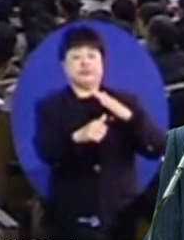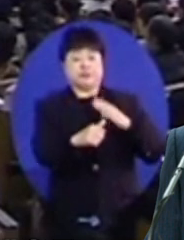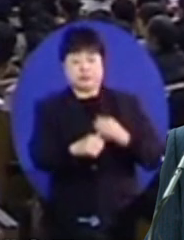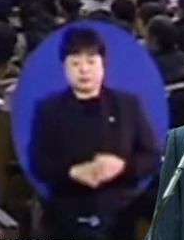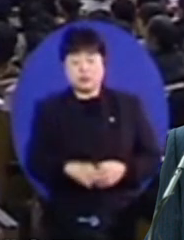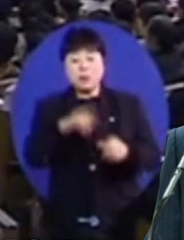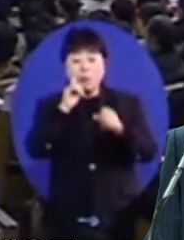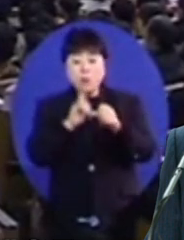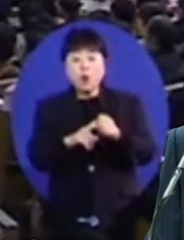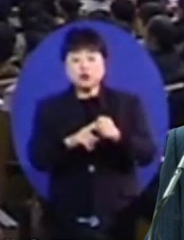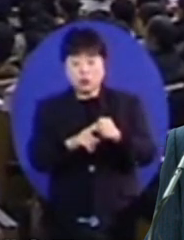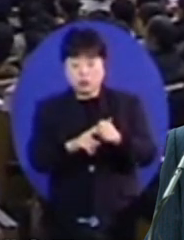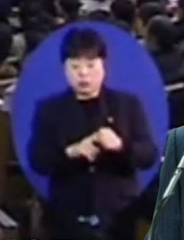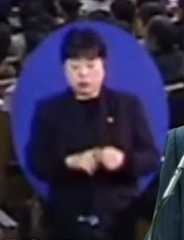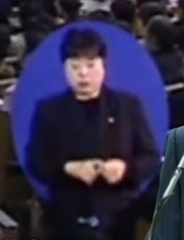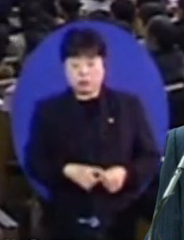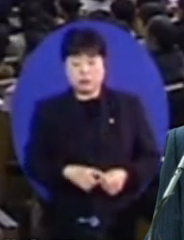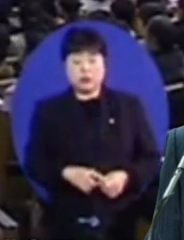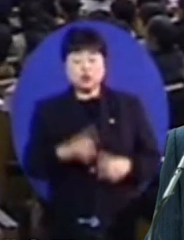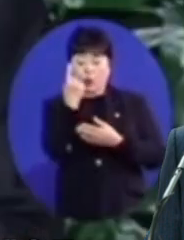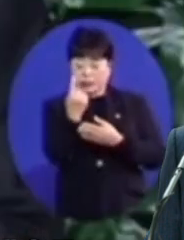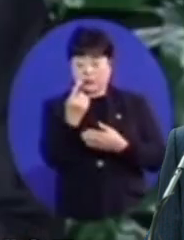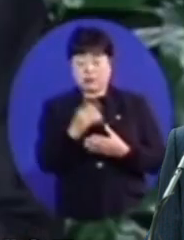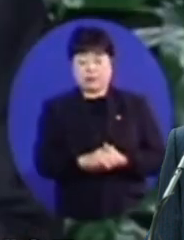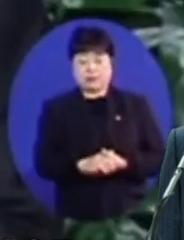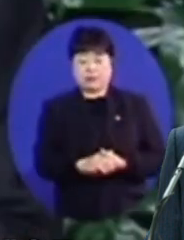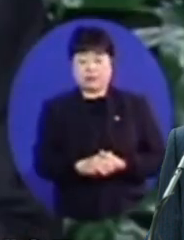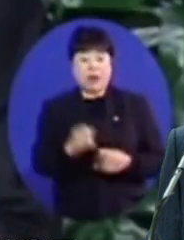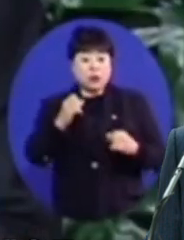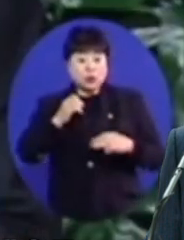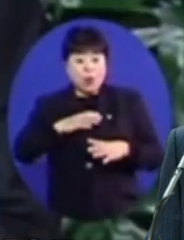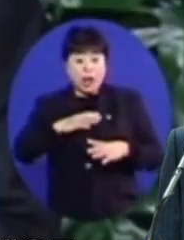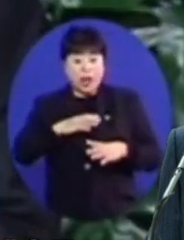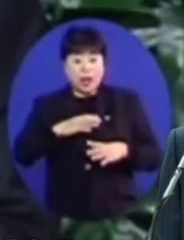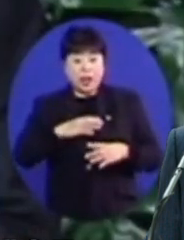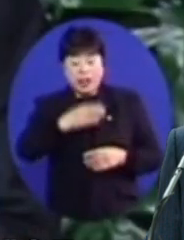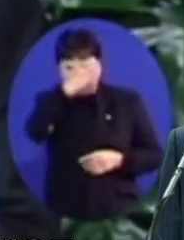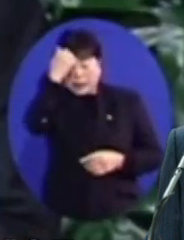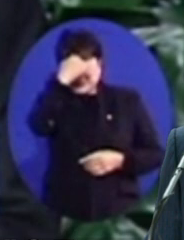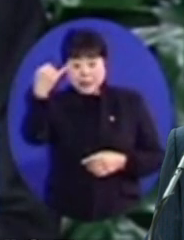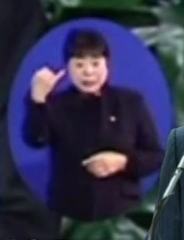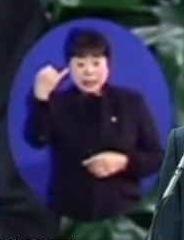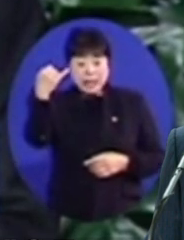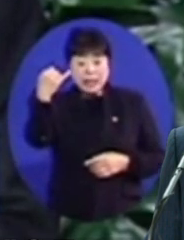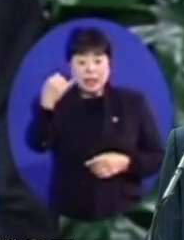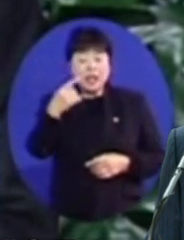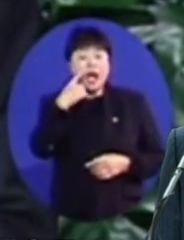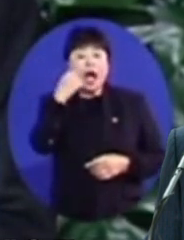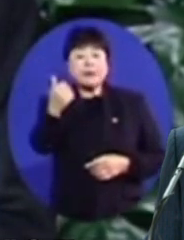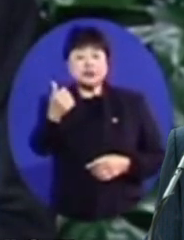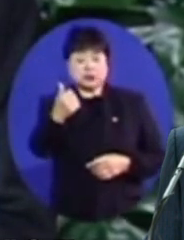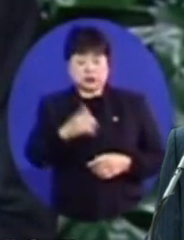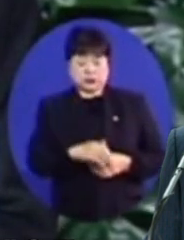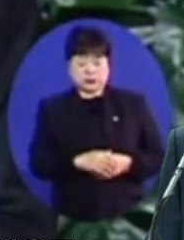빨치산이 아버지를 잡으려고 밤중에 왔는데 놀랬나 할아버지와 할머니가 아버지를